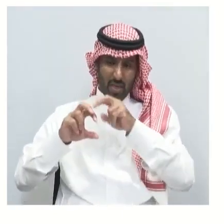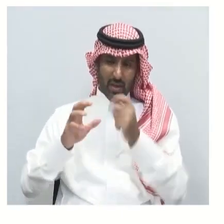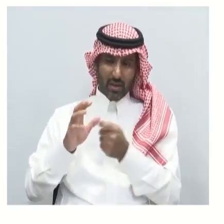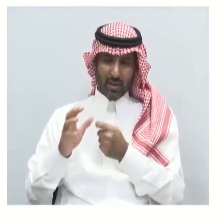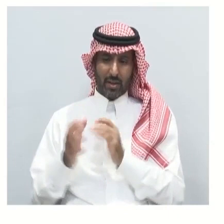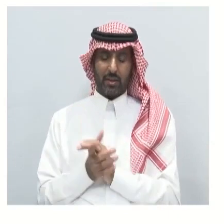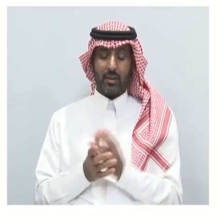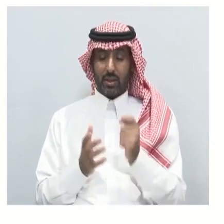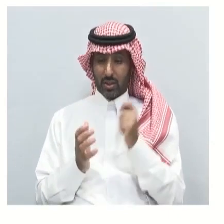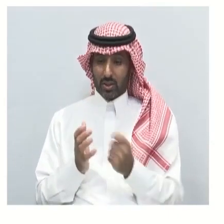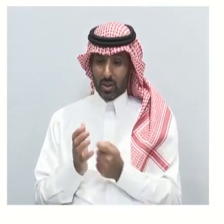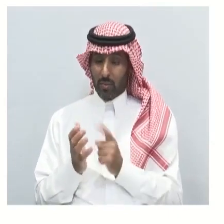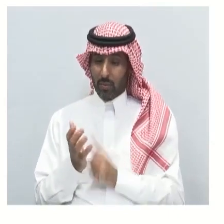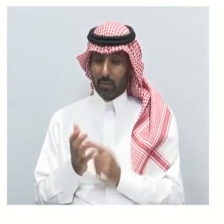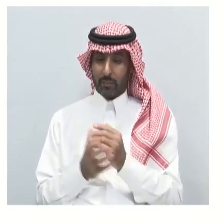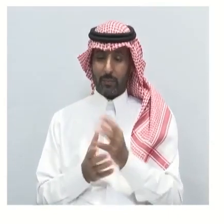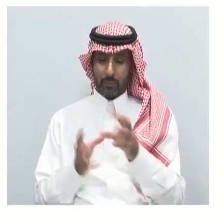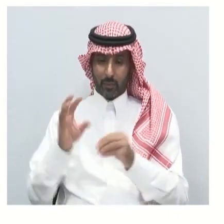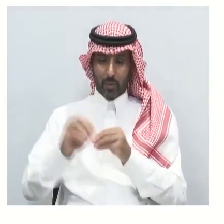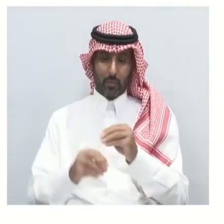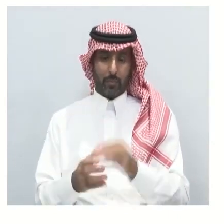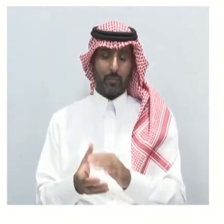واخيرا توثيق المراجع